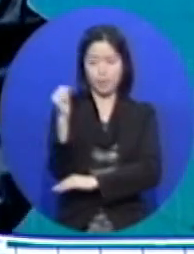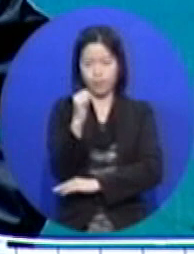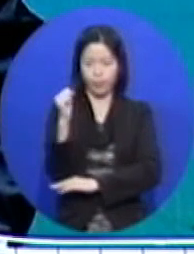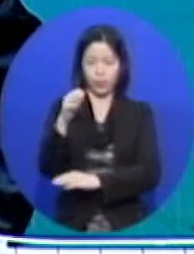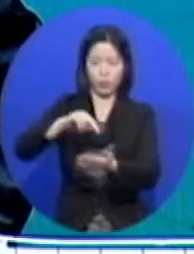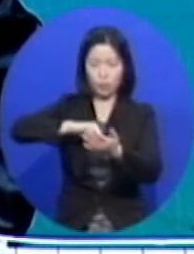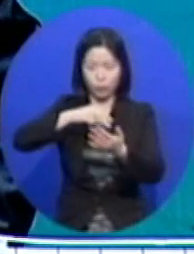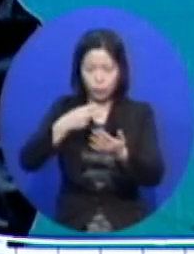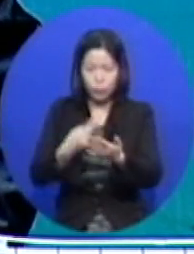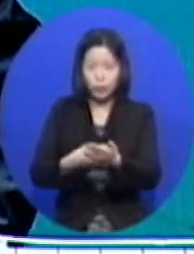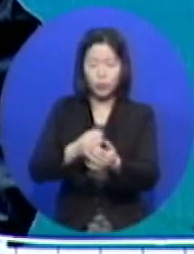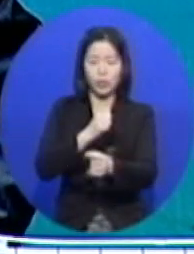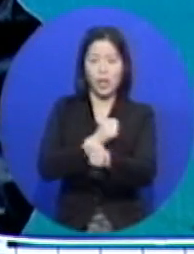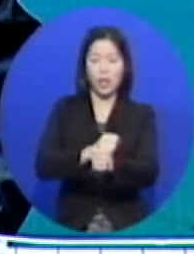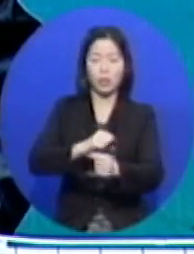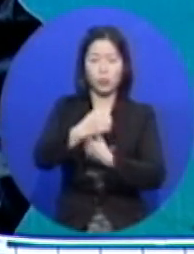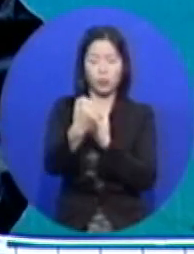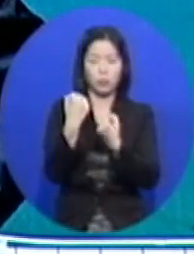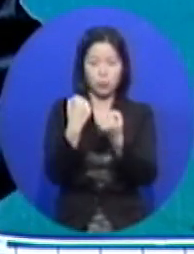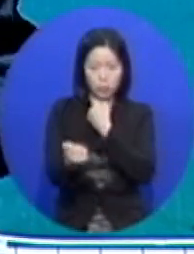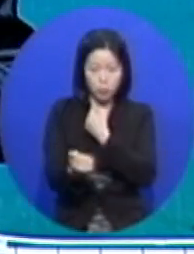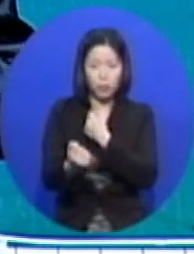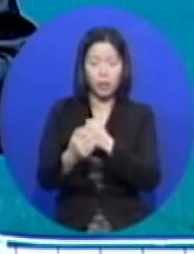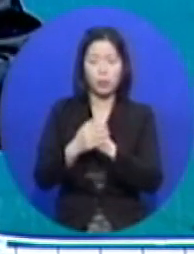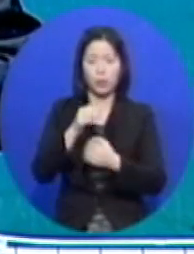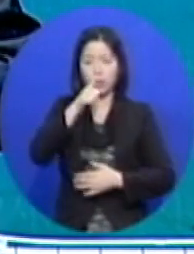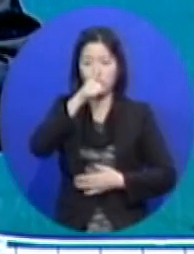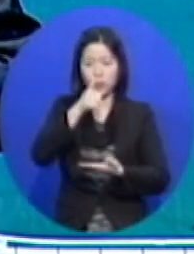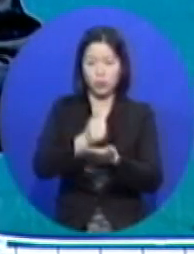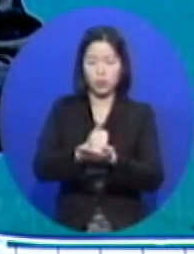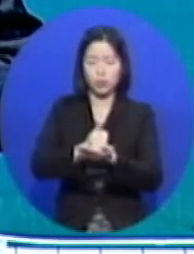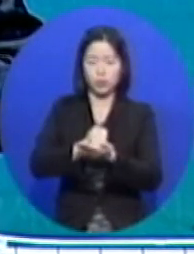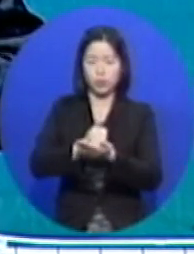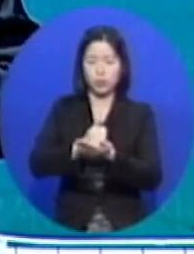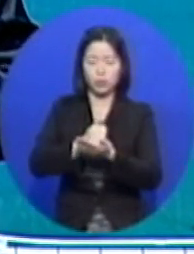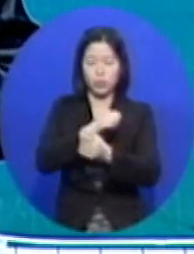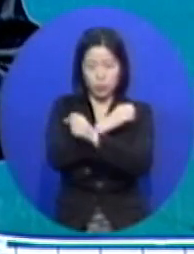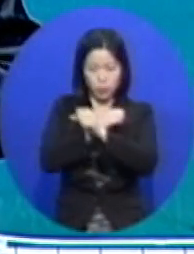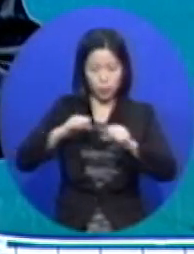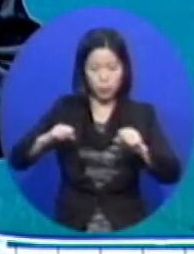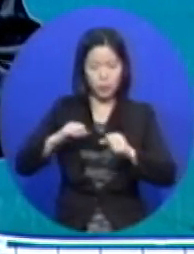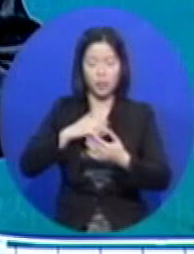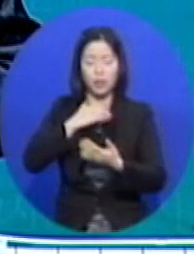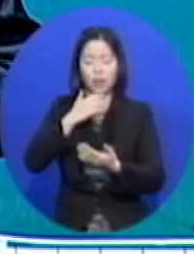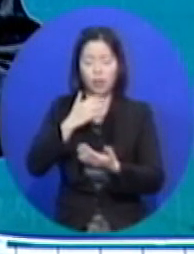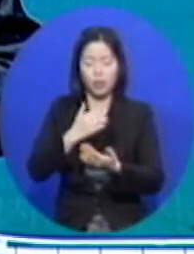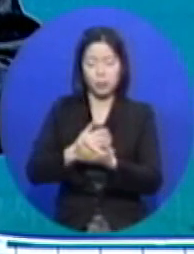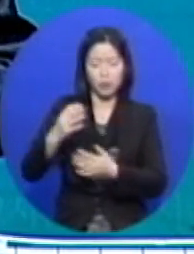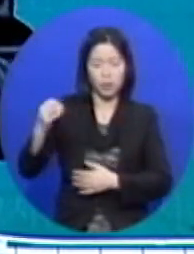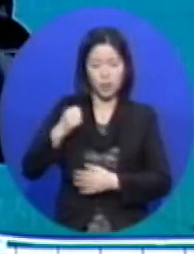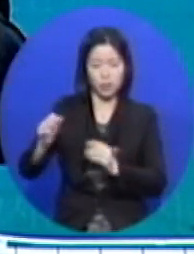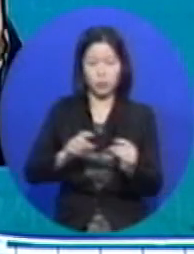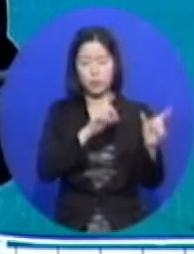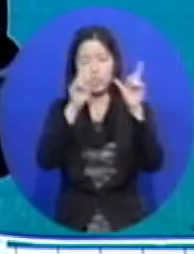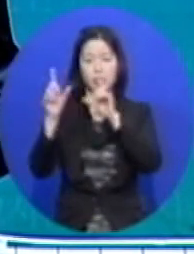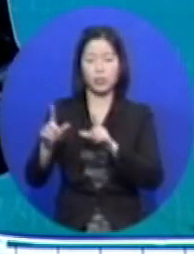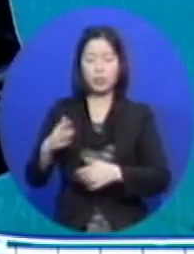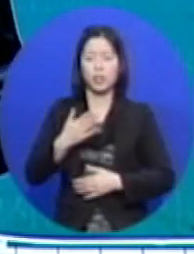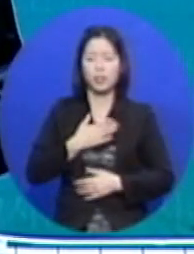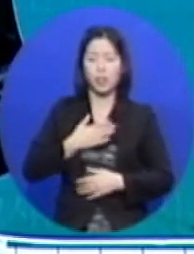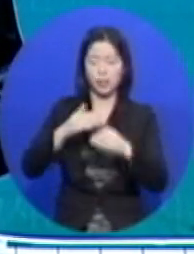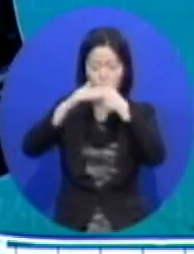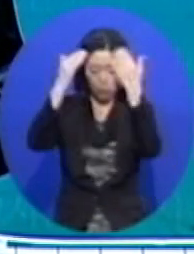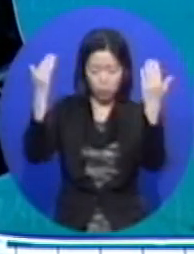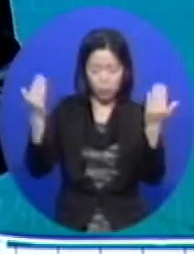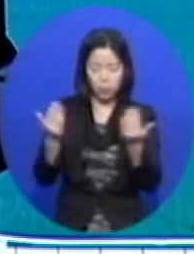무너뜨리려고 했는데도 불구하고 속주의 감격을 가지고 사는 거예요 나는 모든 죄가 사함